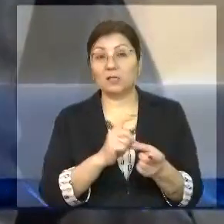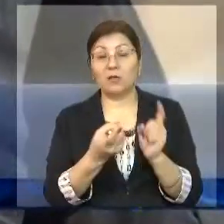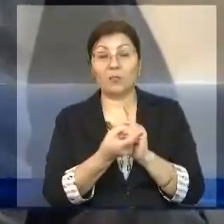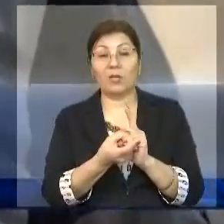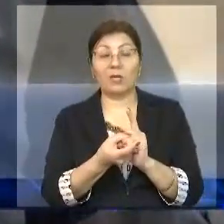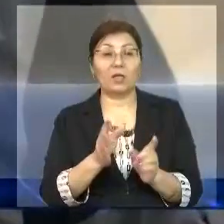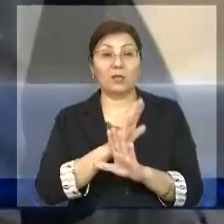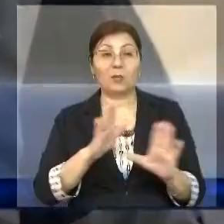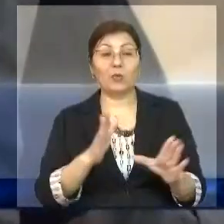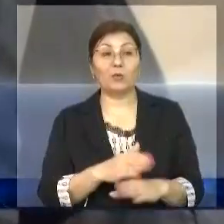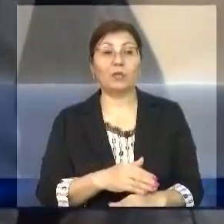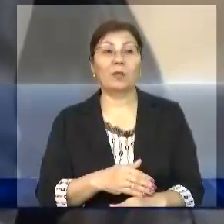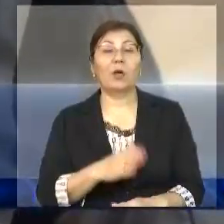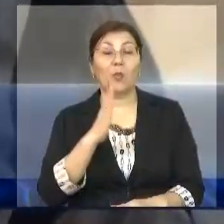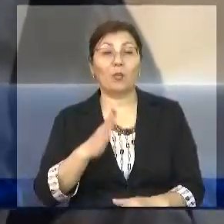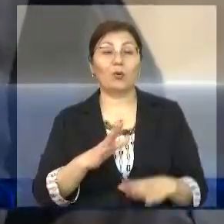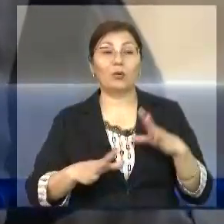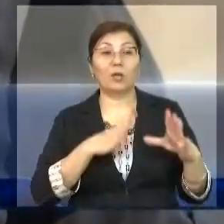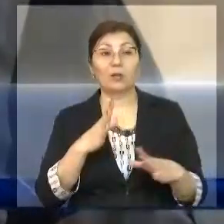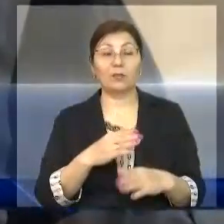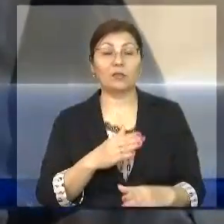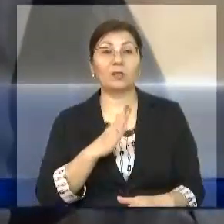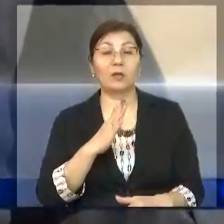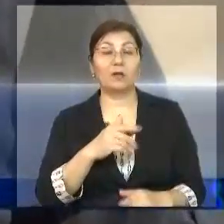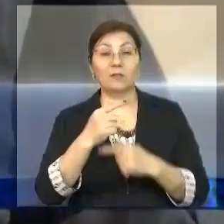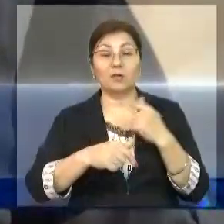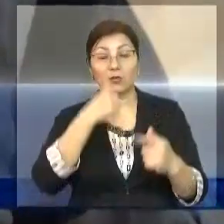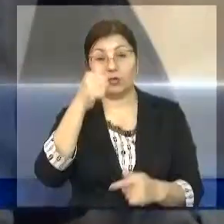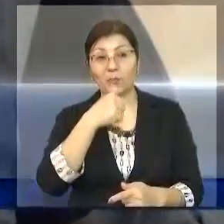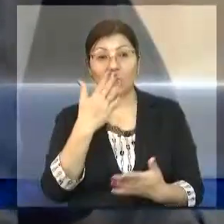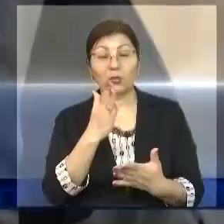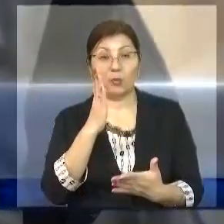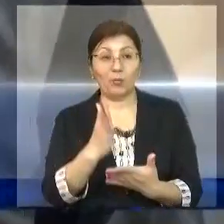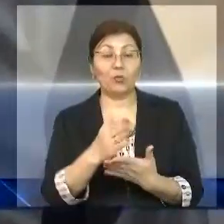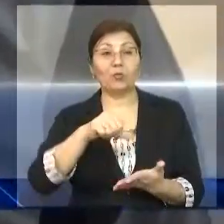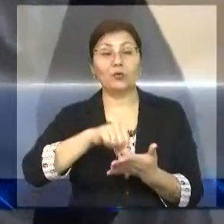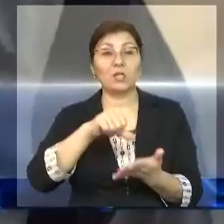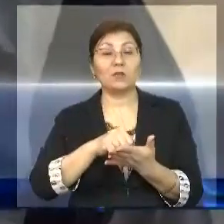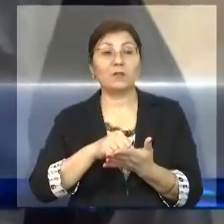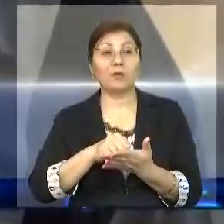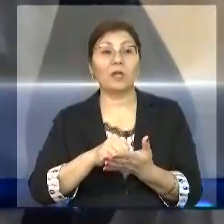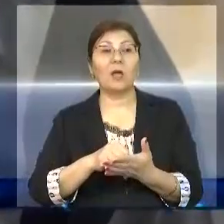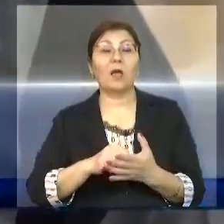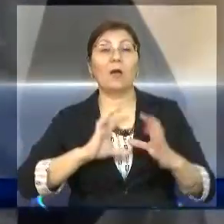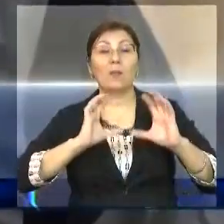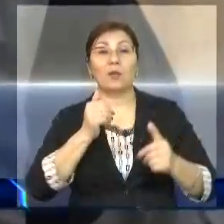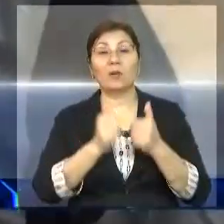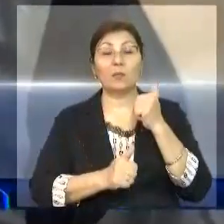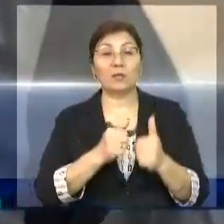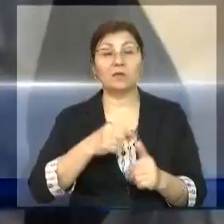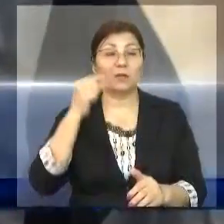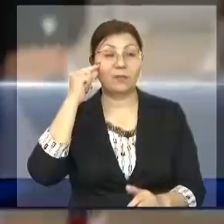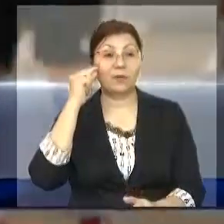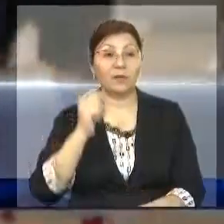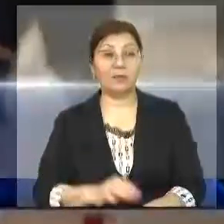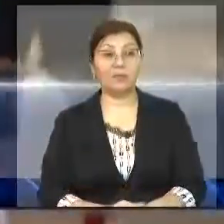готовится в августе месяце В следующем году будет представлен Казахстан на Молодёжном чемпионате мира в Китае или была раньше Молодёжный состав